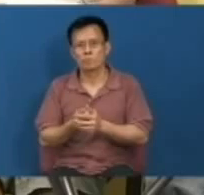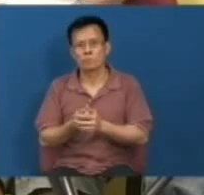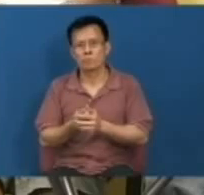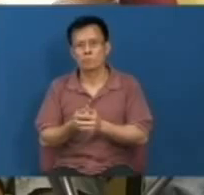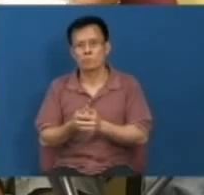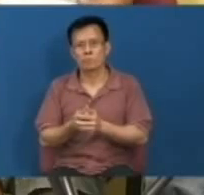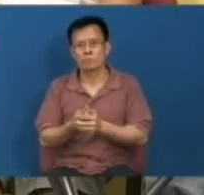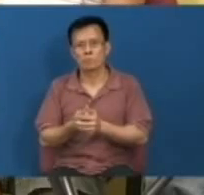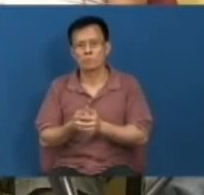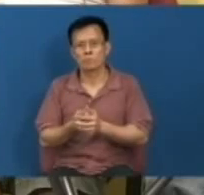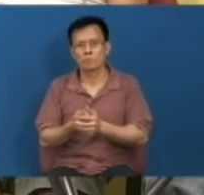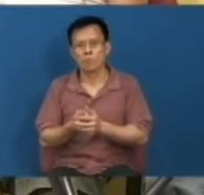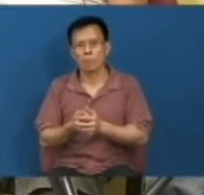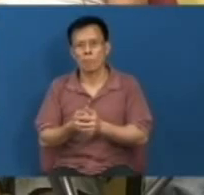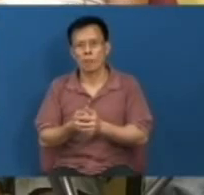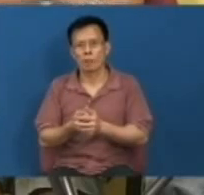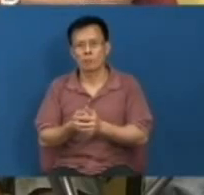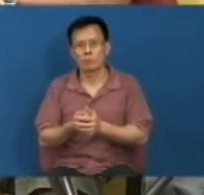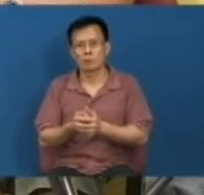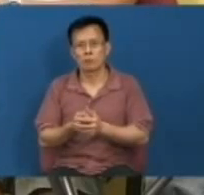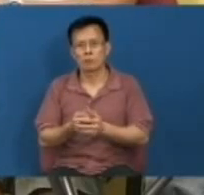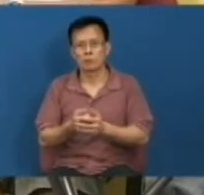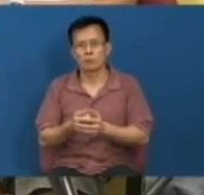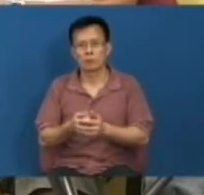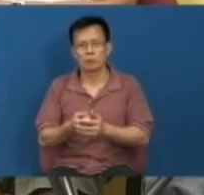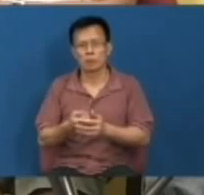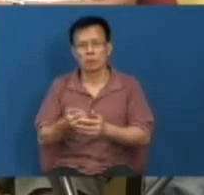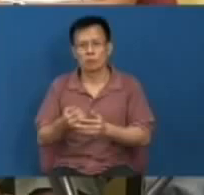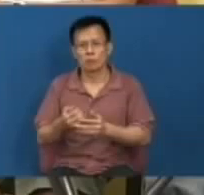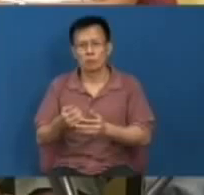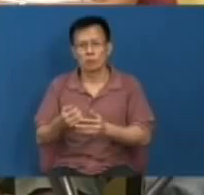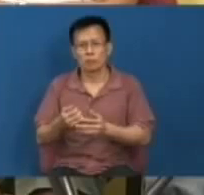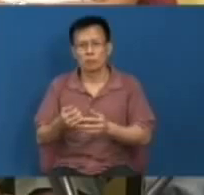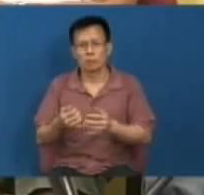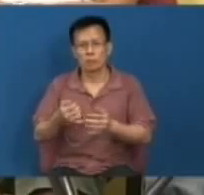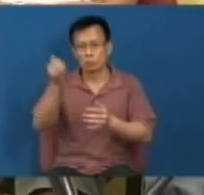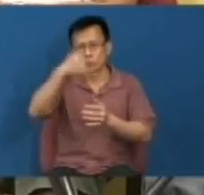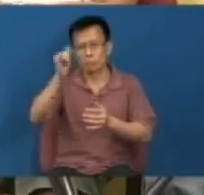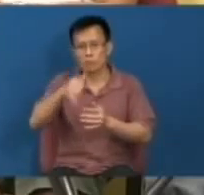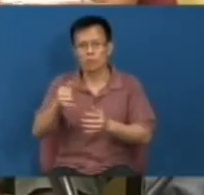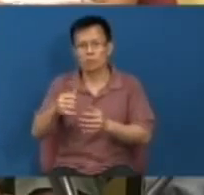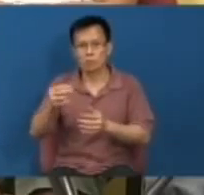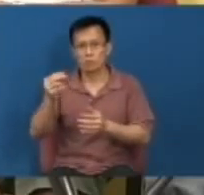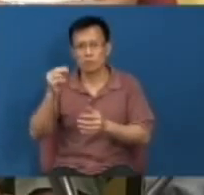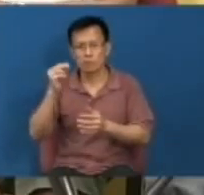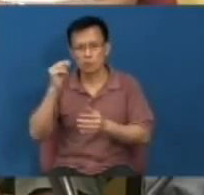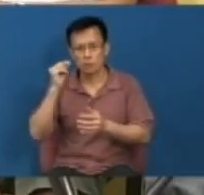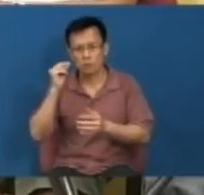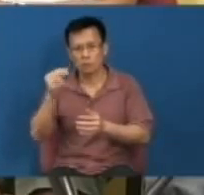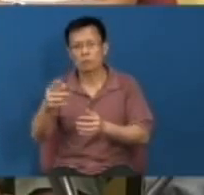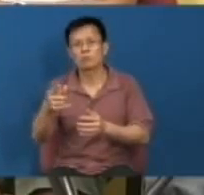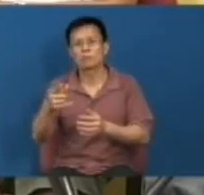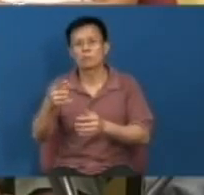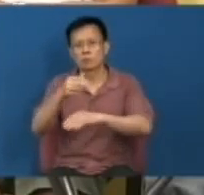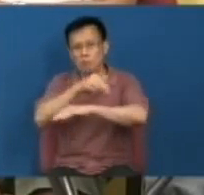即係計咗我哋6700一尺， 是 啊，但係佢賠俾我哋都唔係呢個價， 又唔係話6000多尺喎。即係6000多，仲